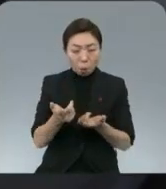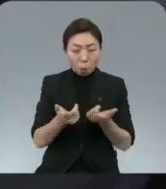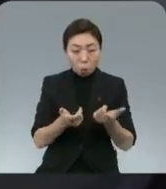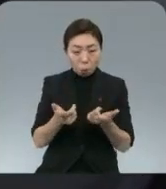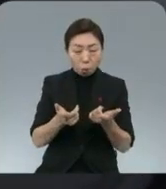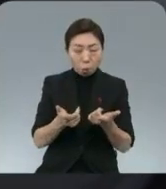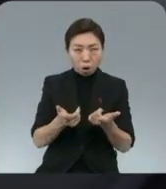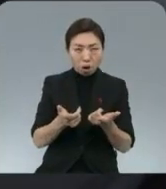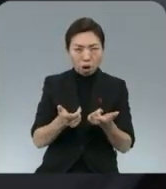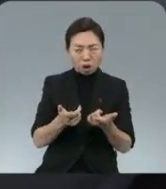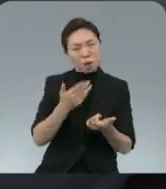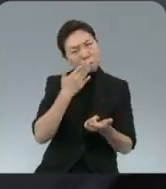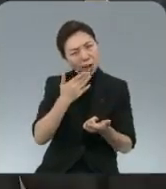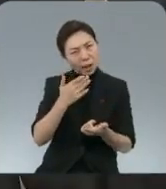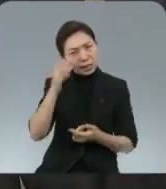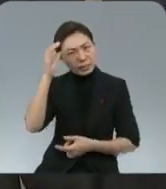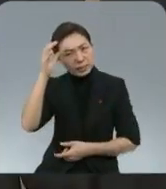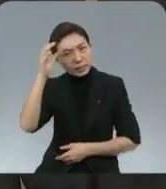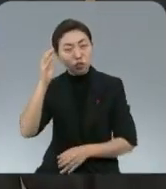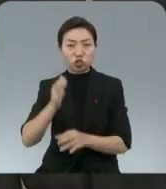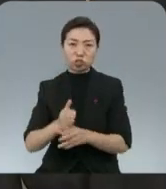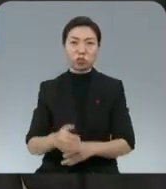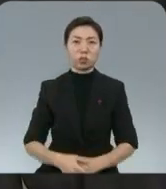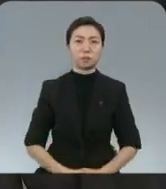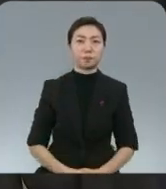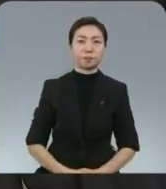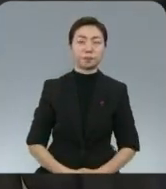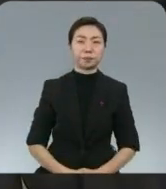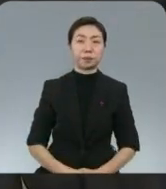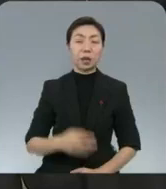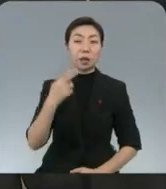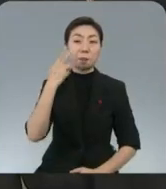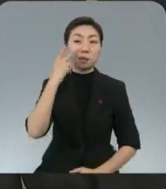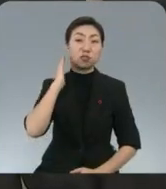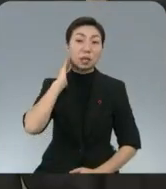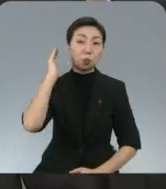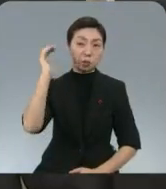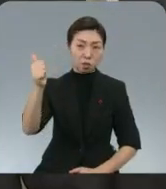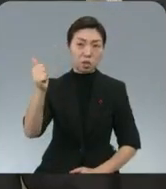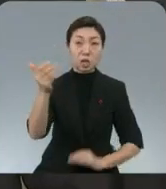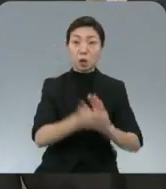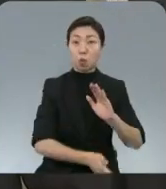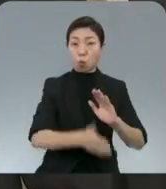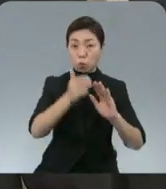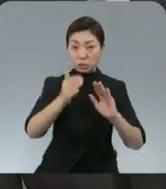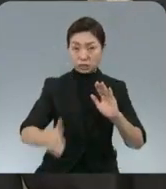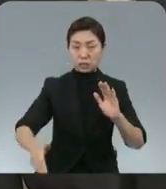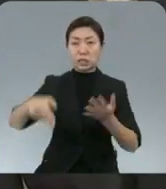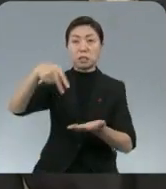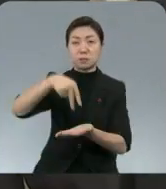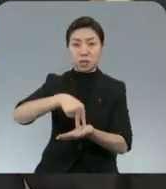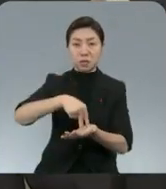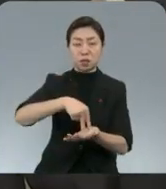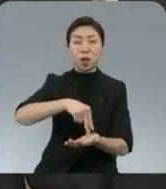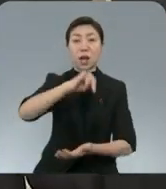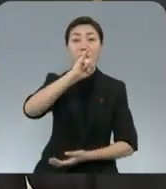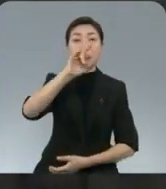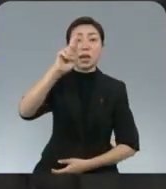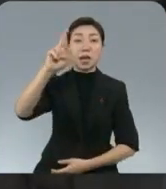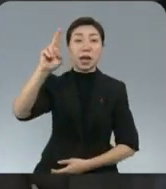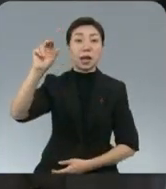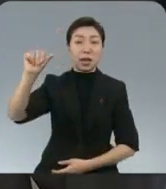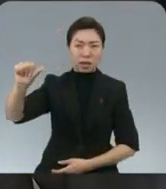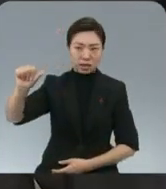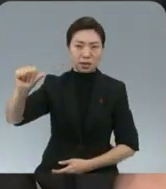国企业的利益最大化，现代汽车可能蒙受的损失最小化。美国财政部将在12月底之